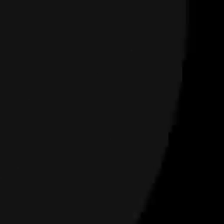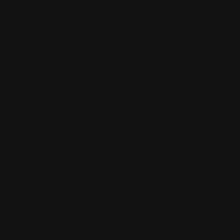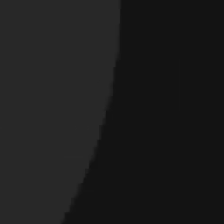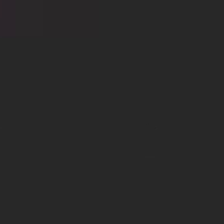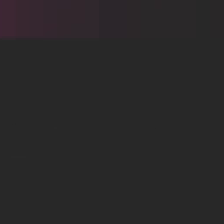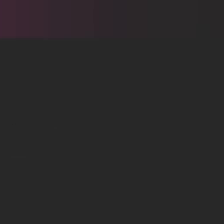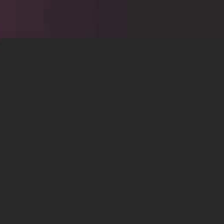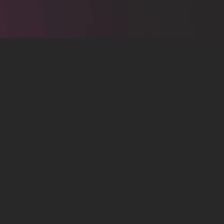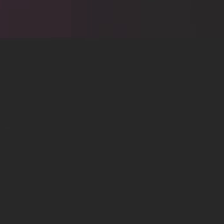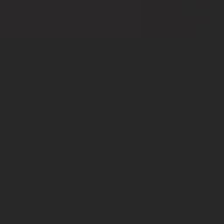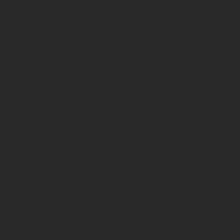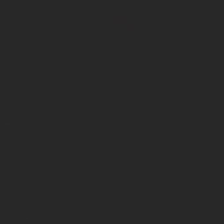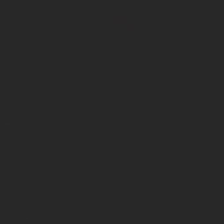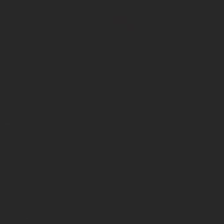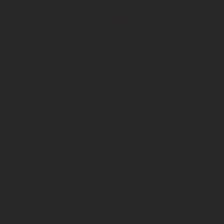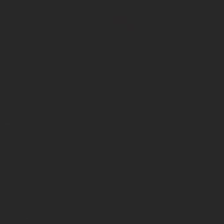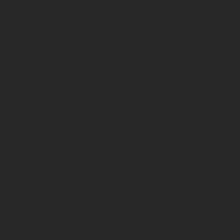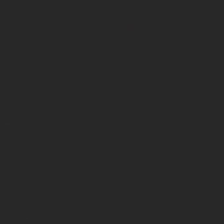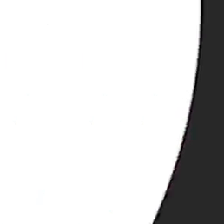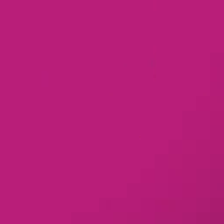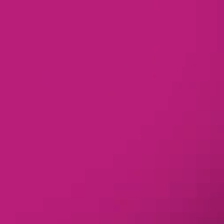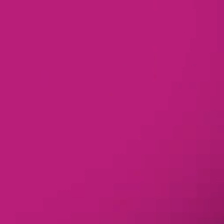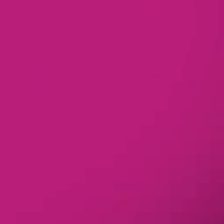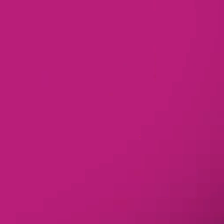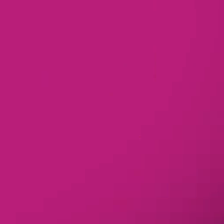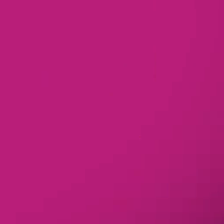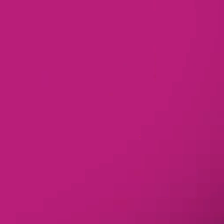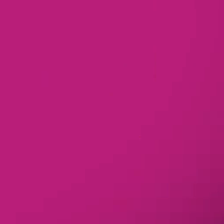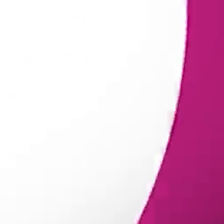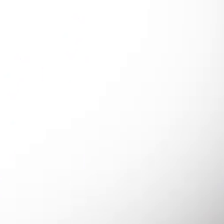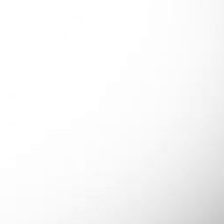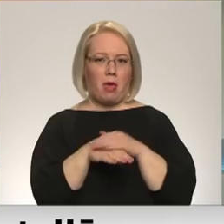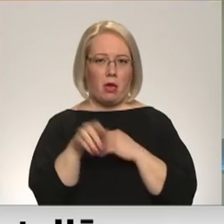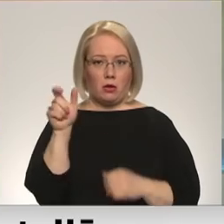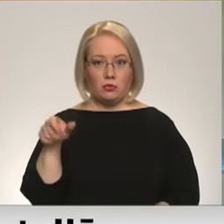Re! Viss ēters ir te!